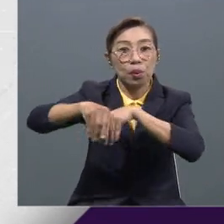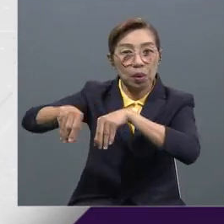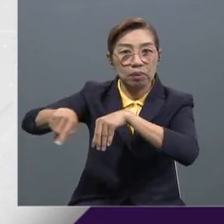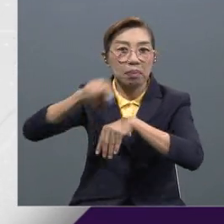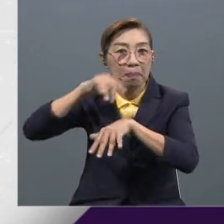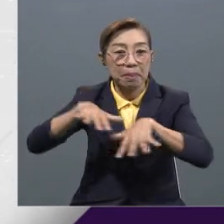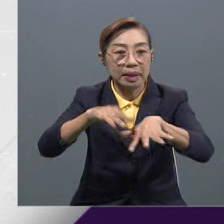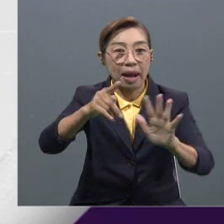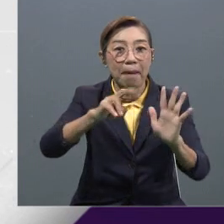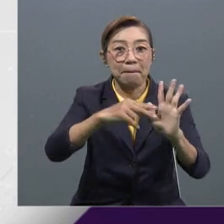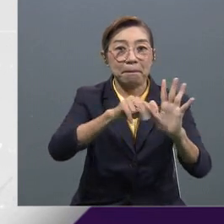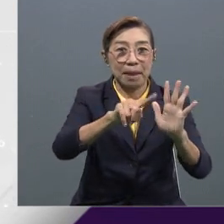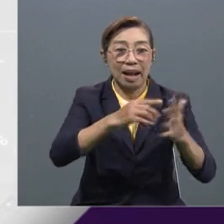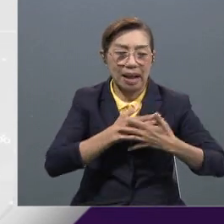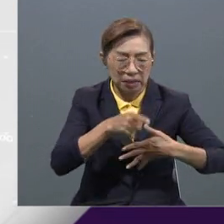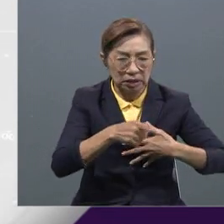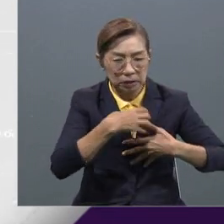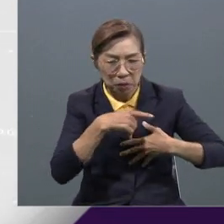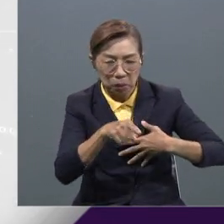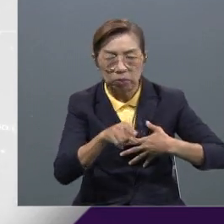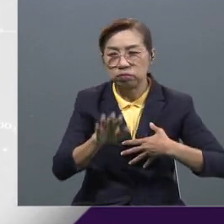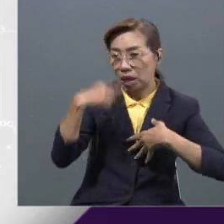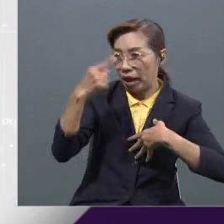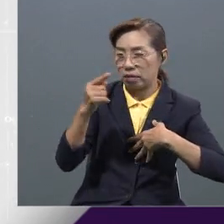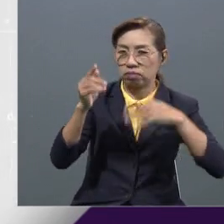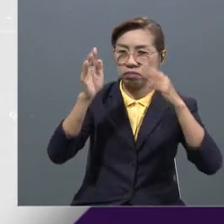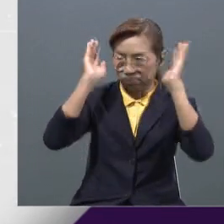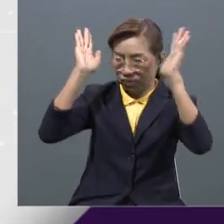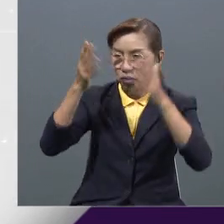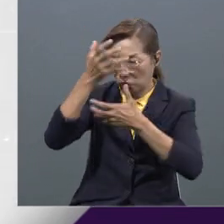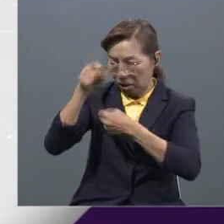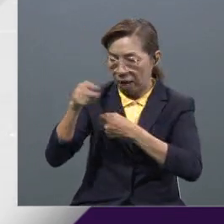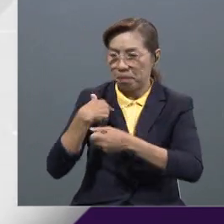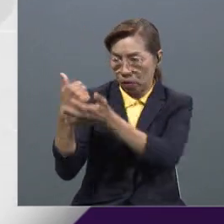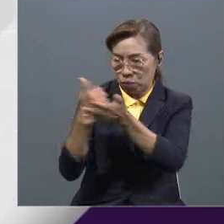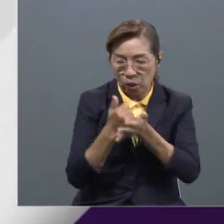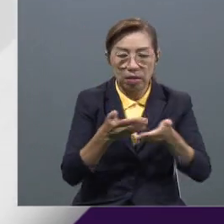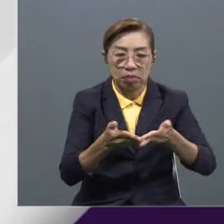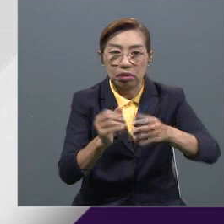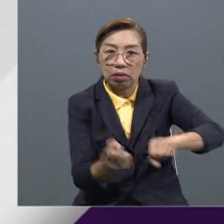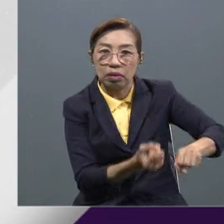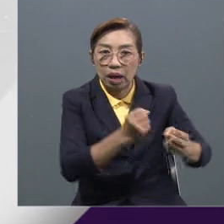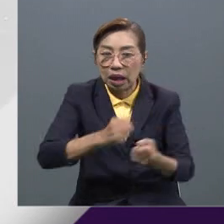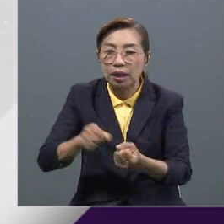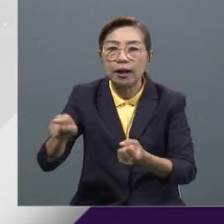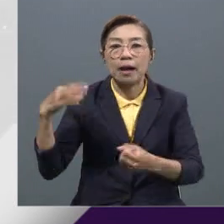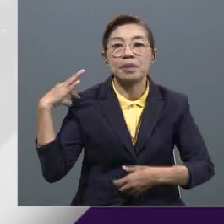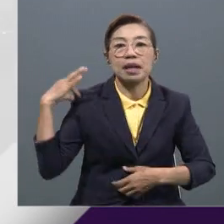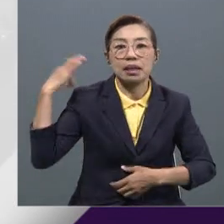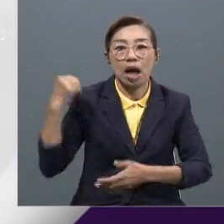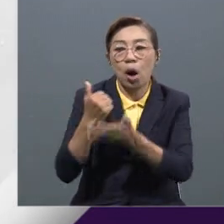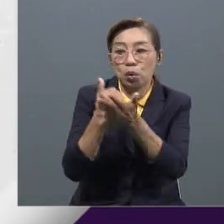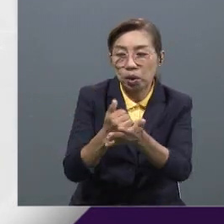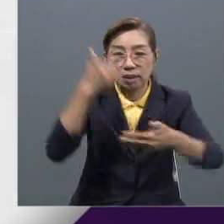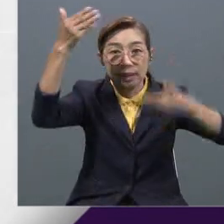น้ำปรานขอเชิญชวนผู้ที่สนใจร่วมเป็นส่วนหนึ่งใน 72ฝีพายจิตอาสาภาคประชาชนในกิจกรรม